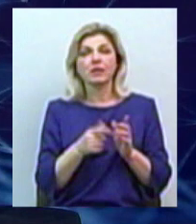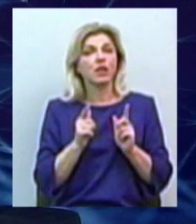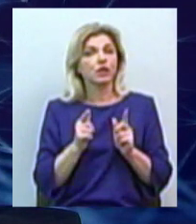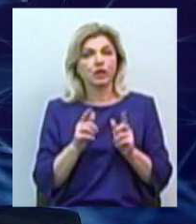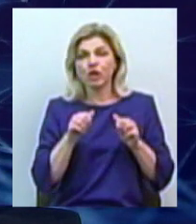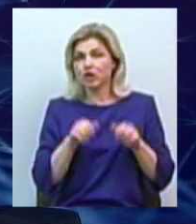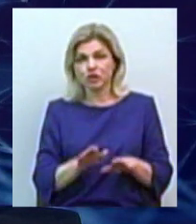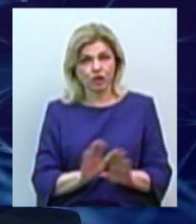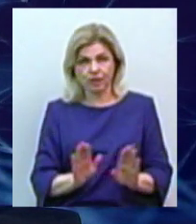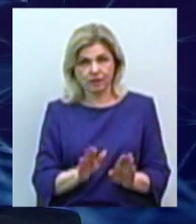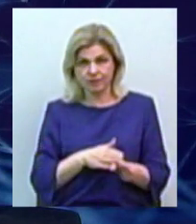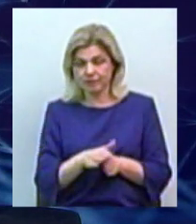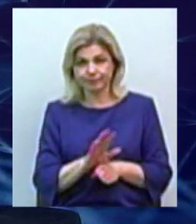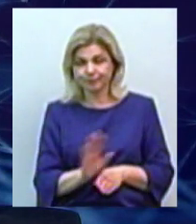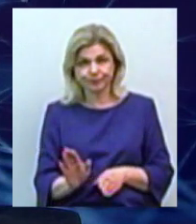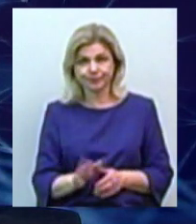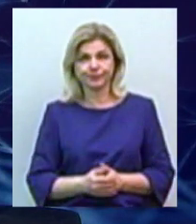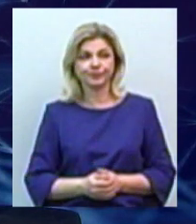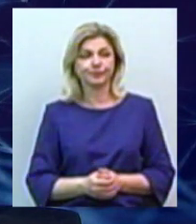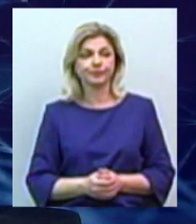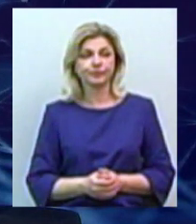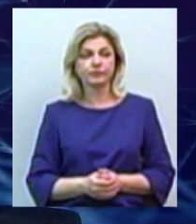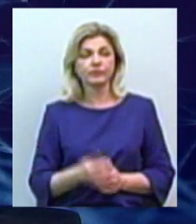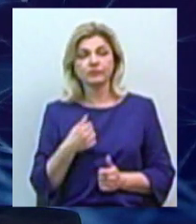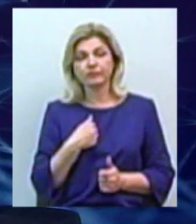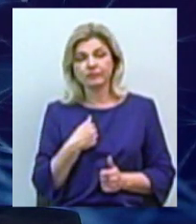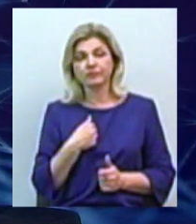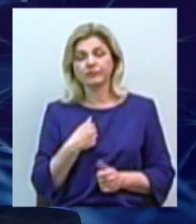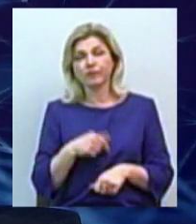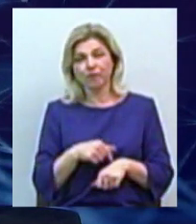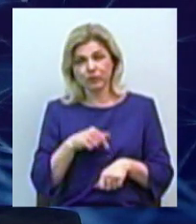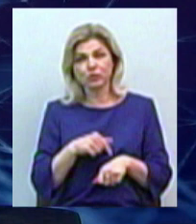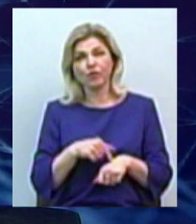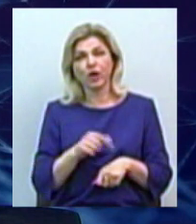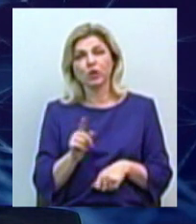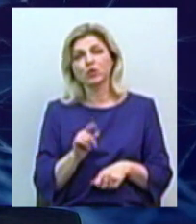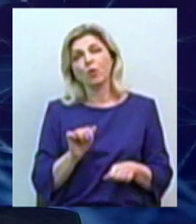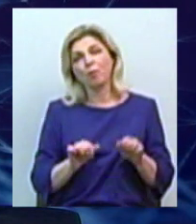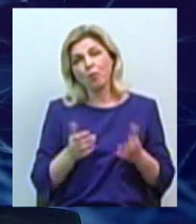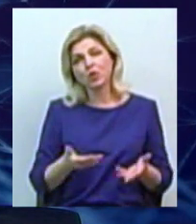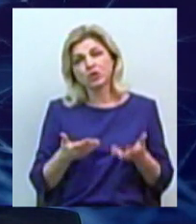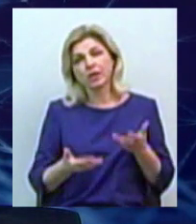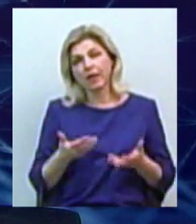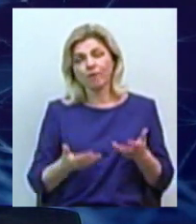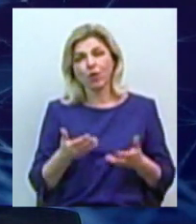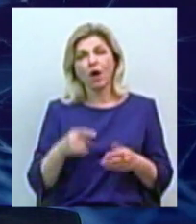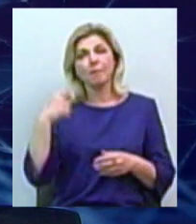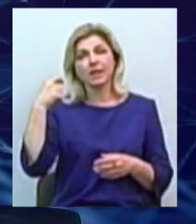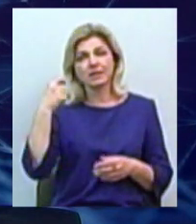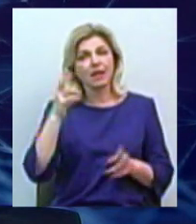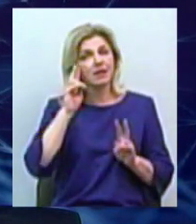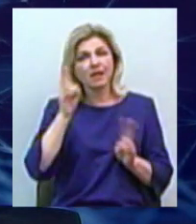і я все ж таки відчуваю, що, можливо, президент не володіє